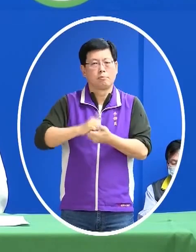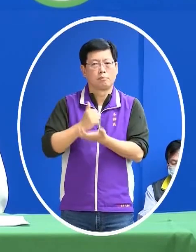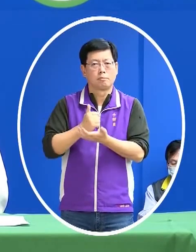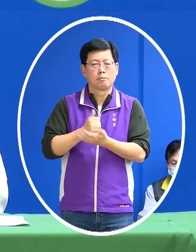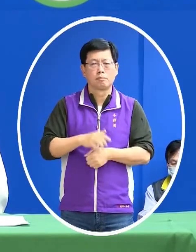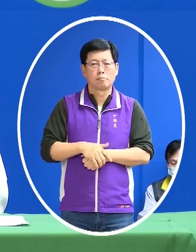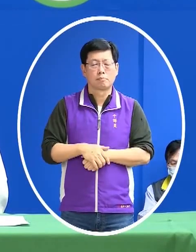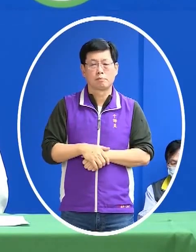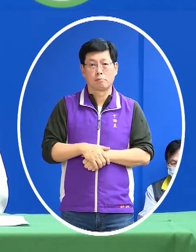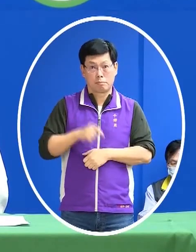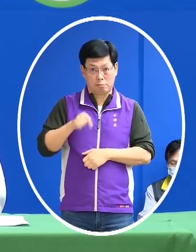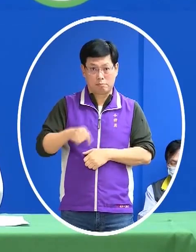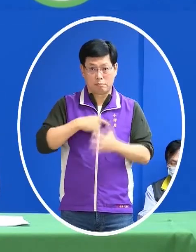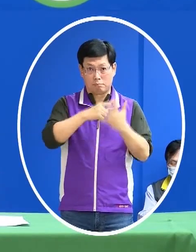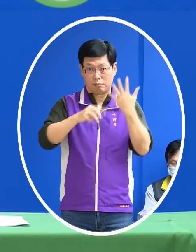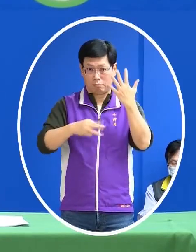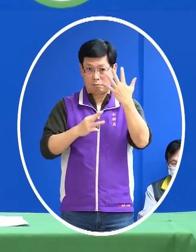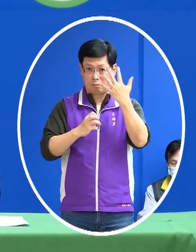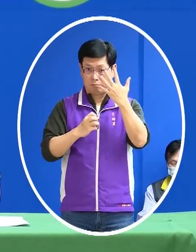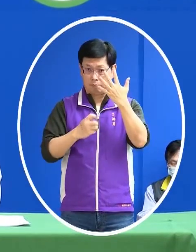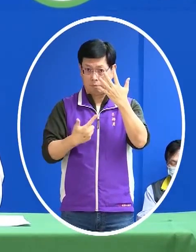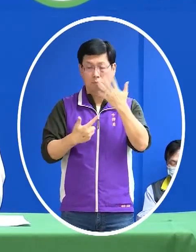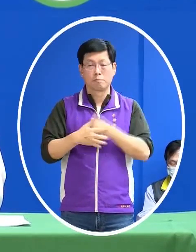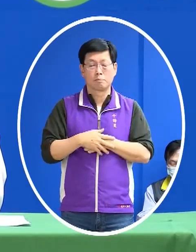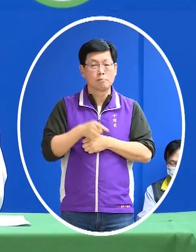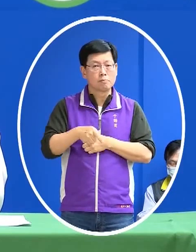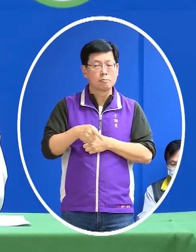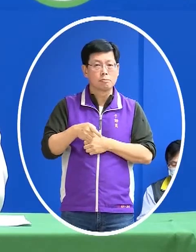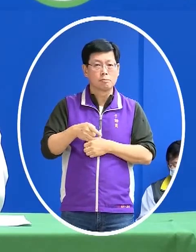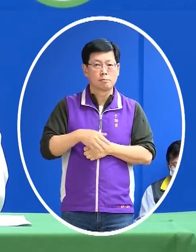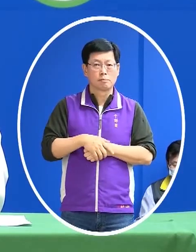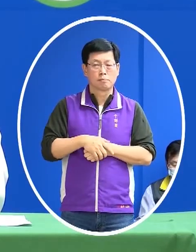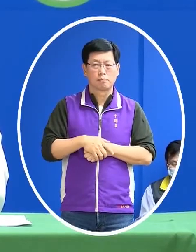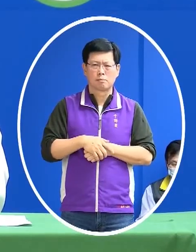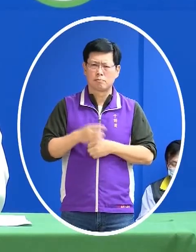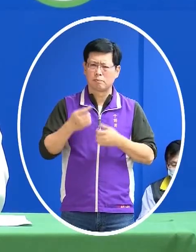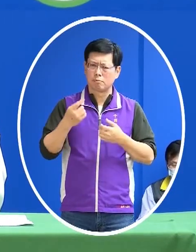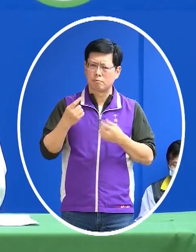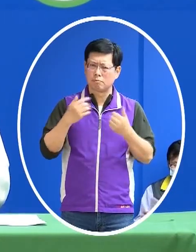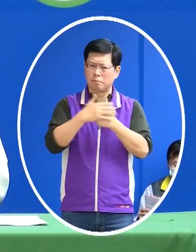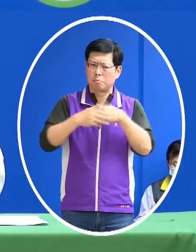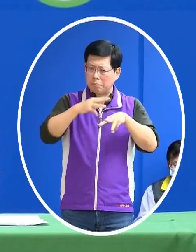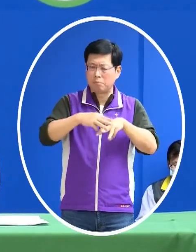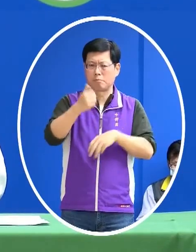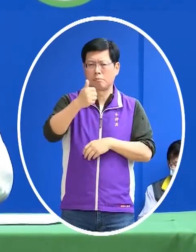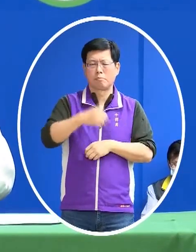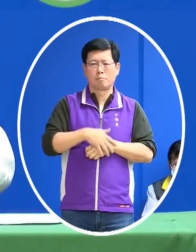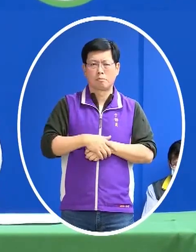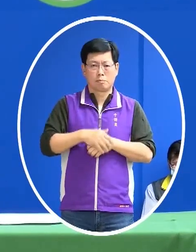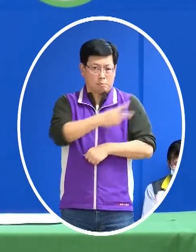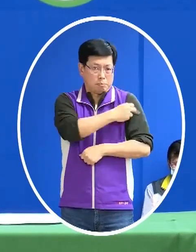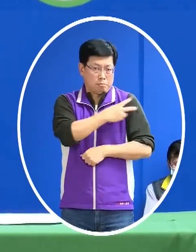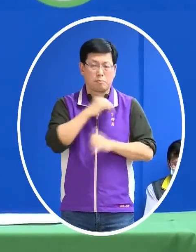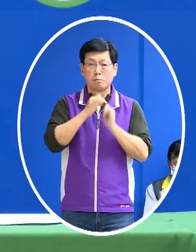诊。那这个案例336是一位，应该是一位保全，是一